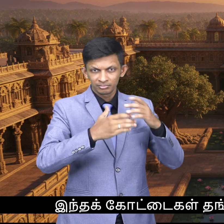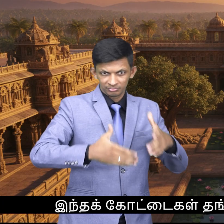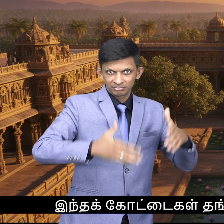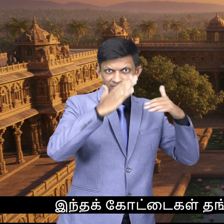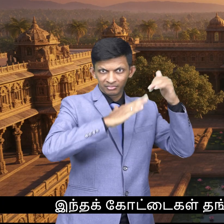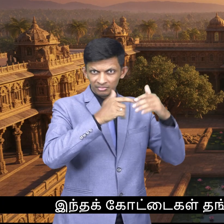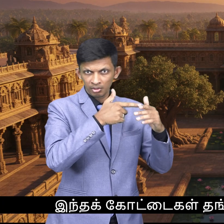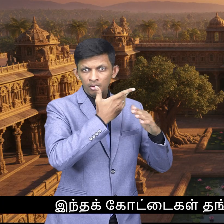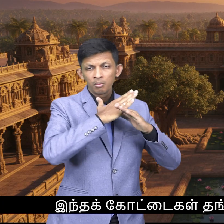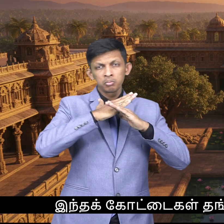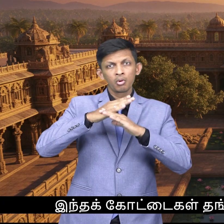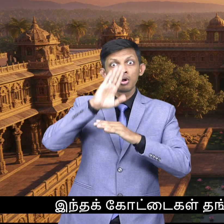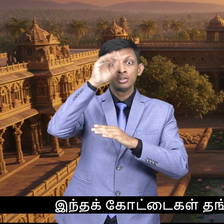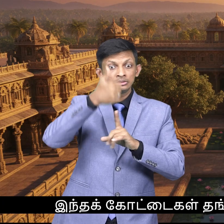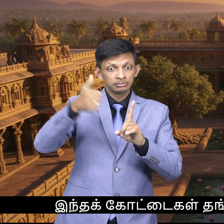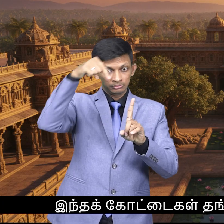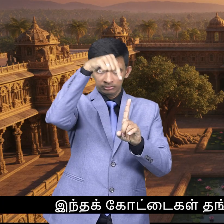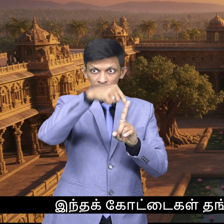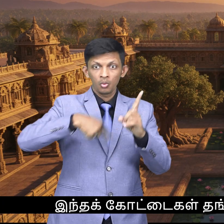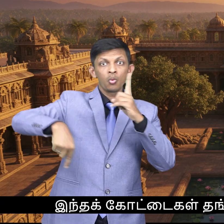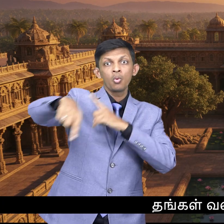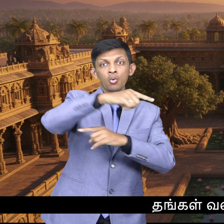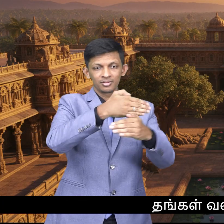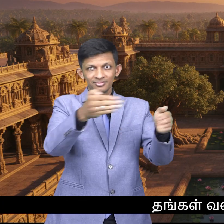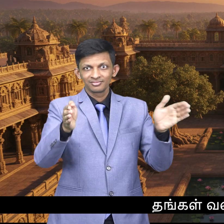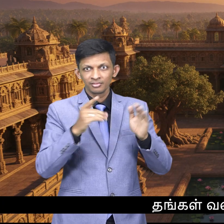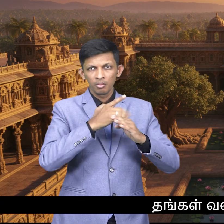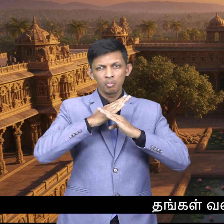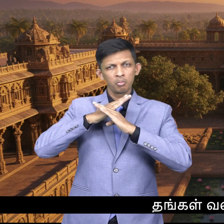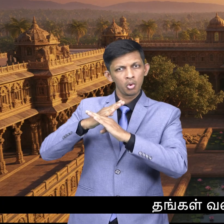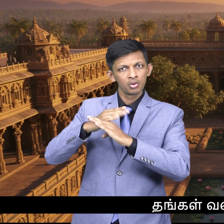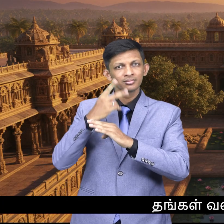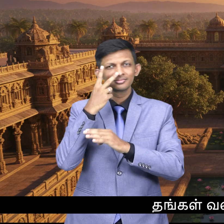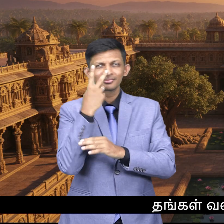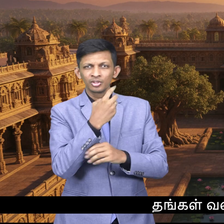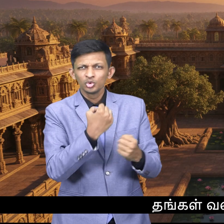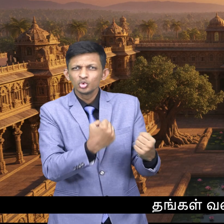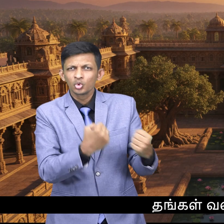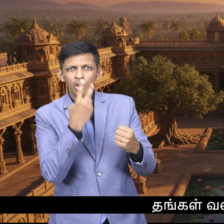இந்த கோட்டைகள் தங்கள் ராஜ்யங்களை பாதுகாத்து தங்கள் வலிமையை காட்டின.